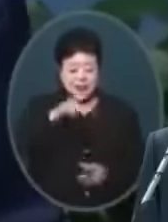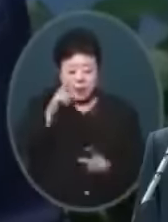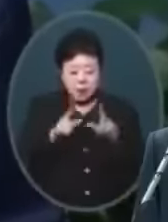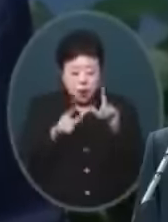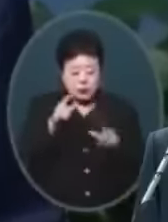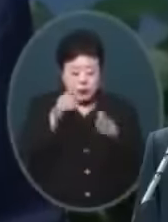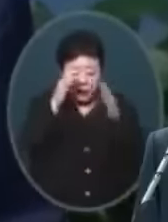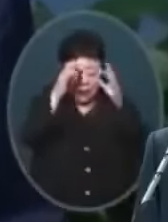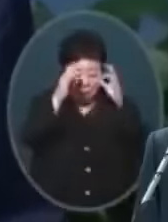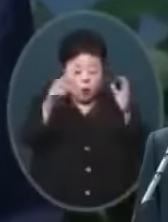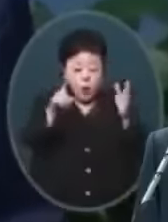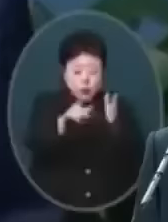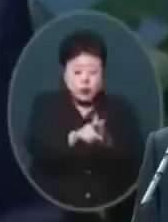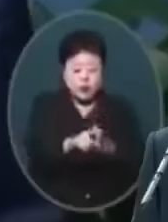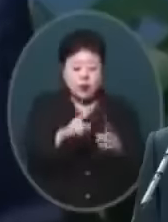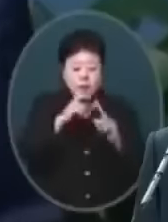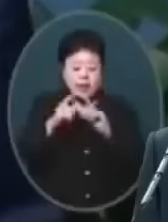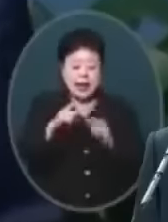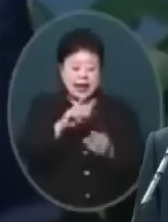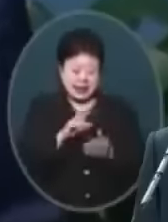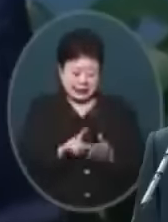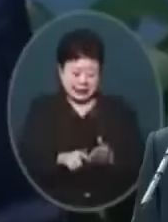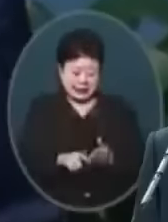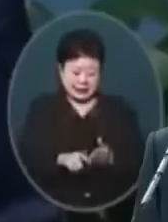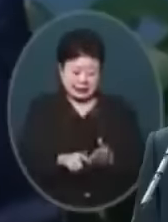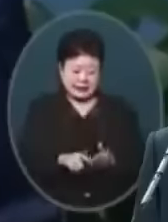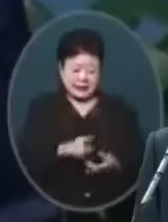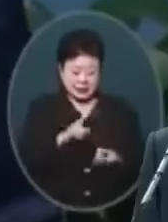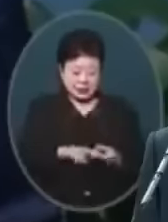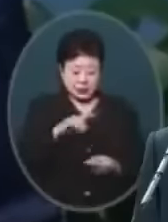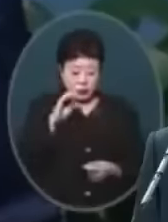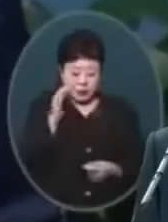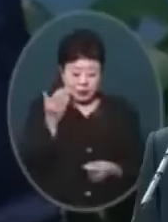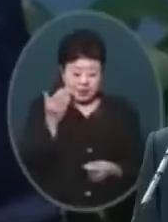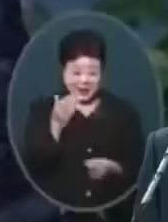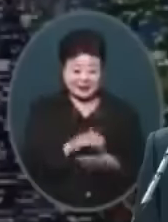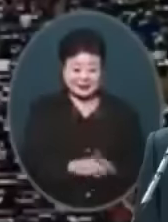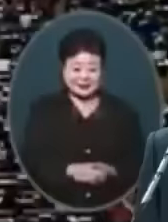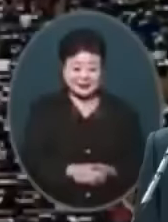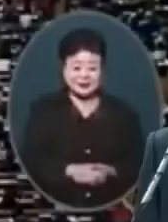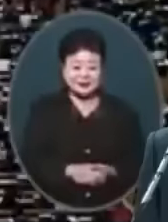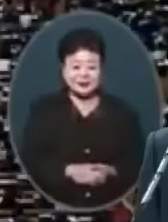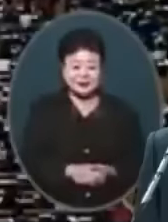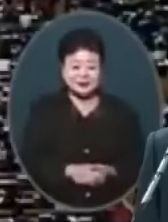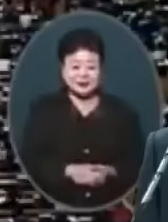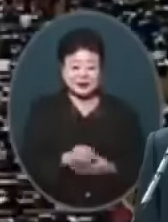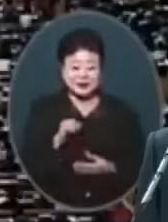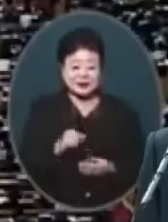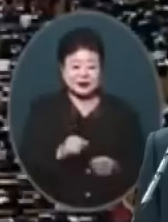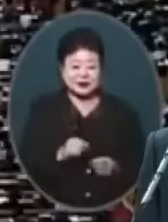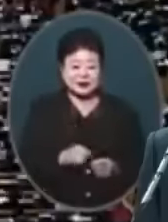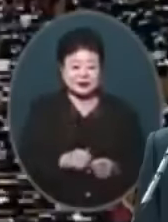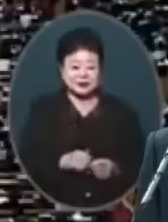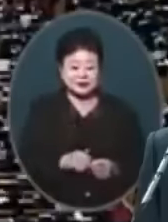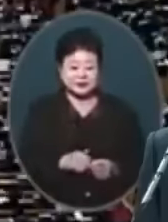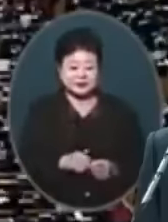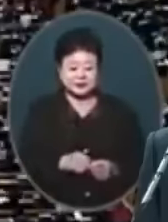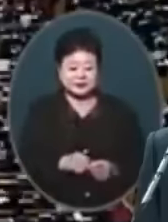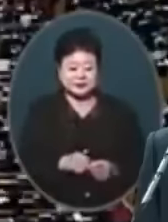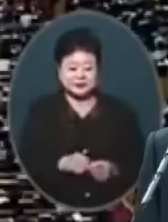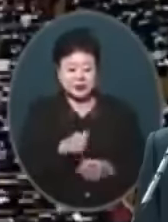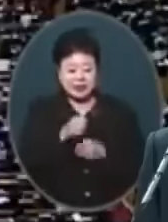자화상으로 바라보고 믿고 말하면 그대로 되는 것입니다. 히브리서 6장 13절로